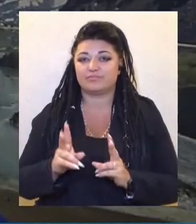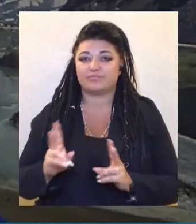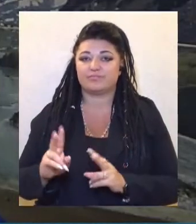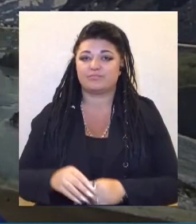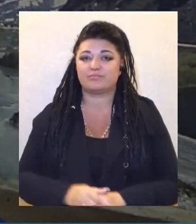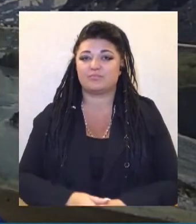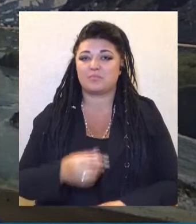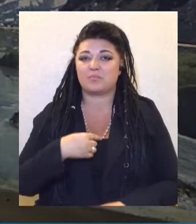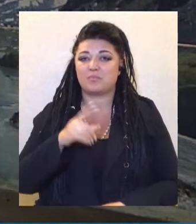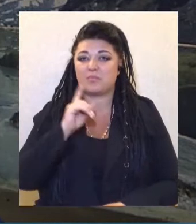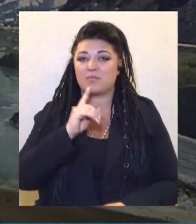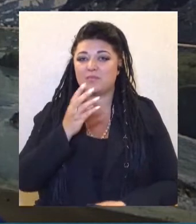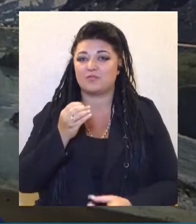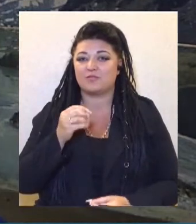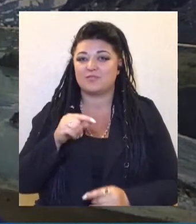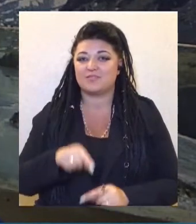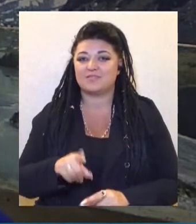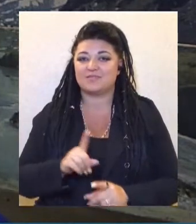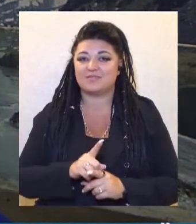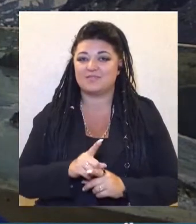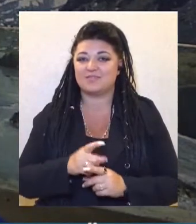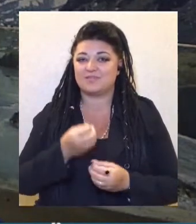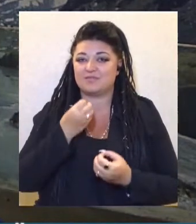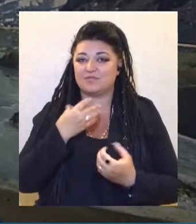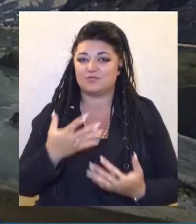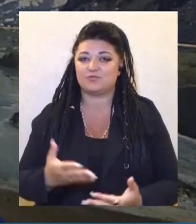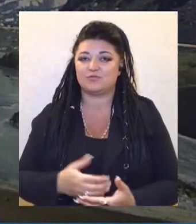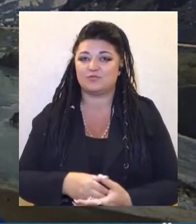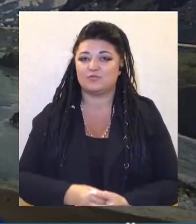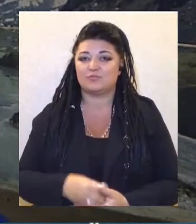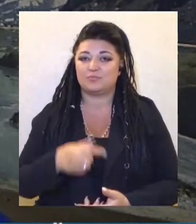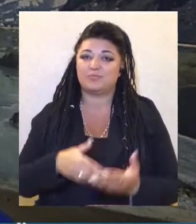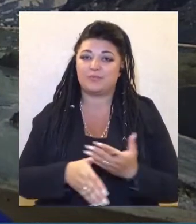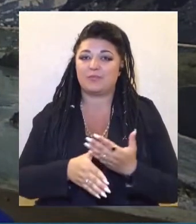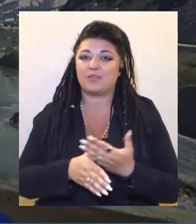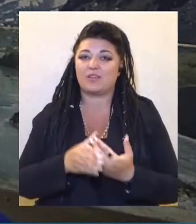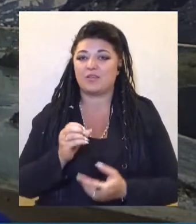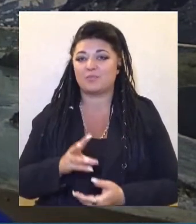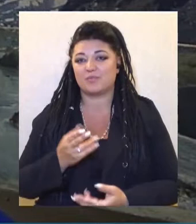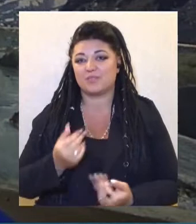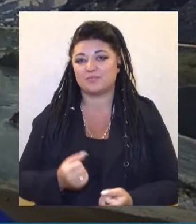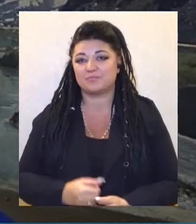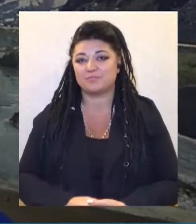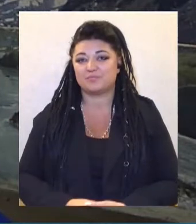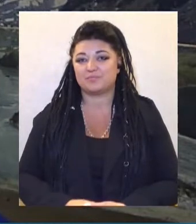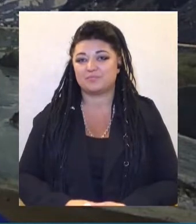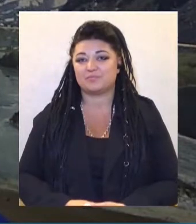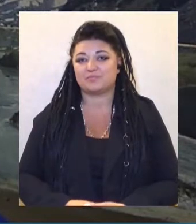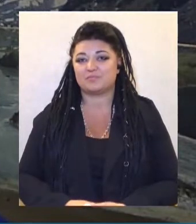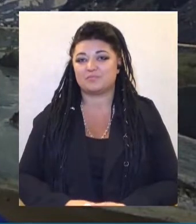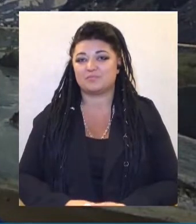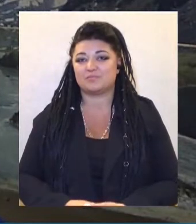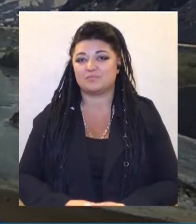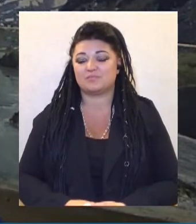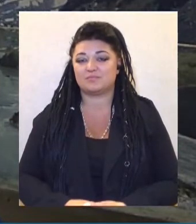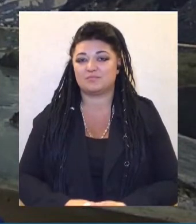ще готують нас, не допускають нас повара готувати. Ми допомагаємо. Так, да. На кухні краще працювати, ніж на під'їздах, особливо